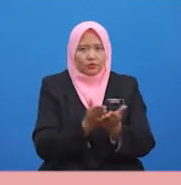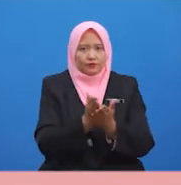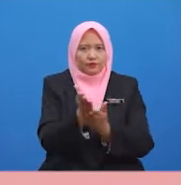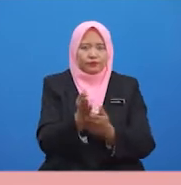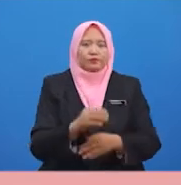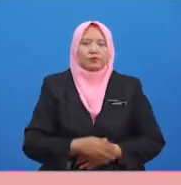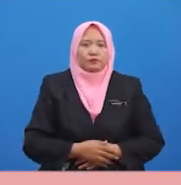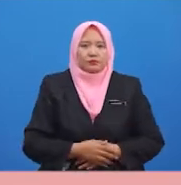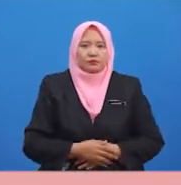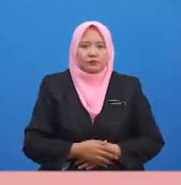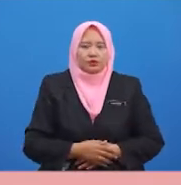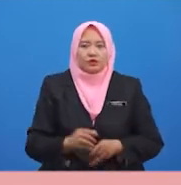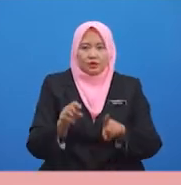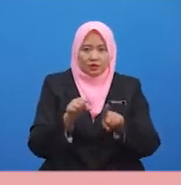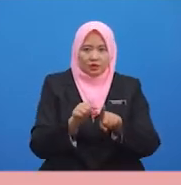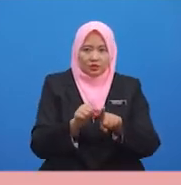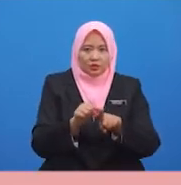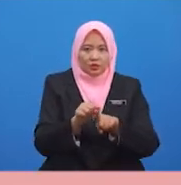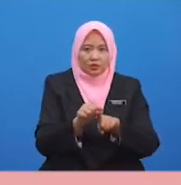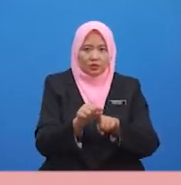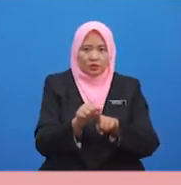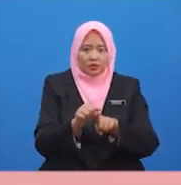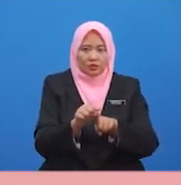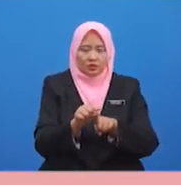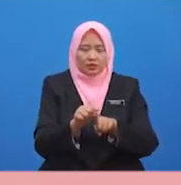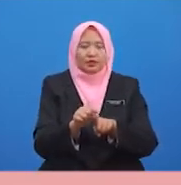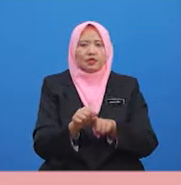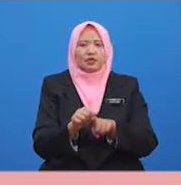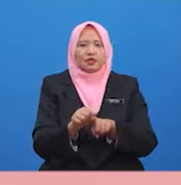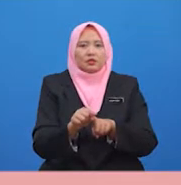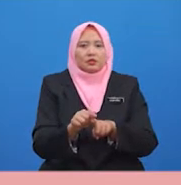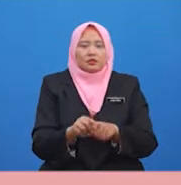Nyatakan istilah bagi pernyataan berikut.